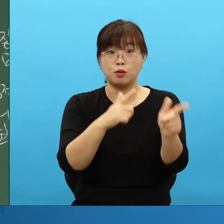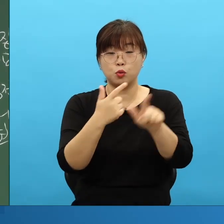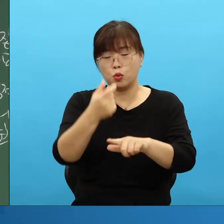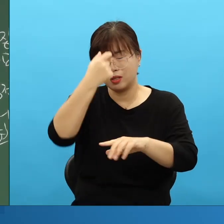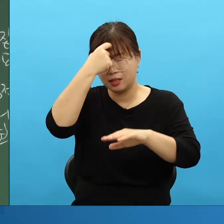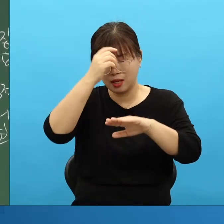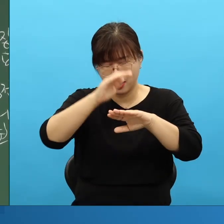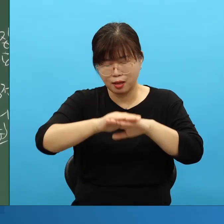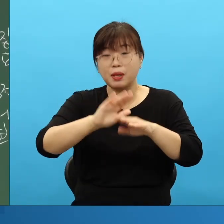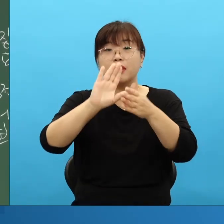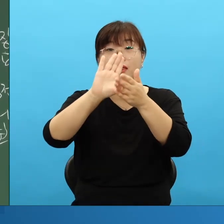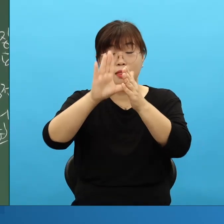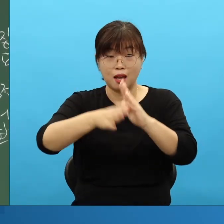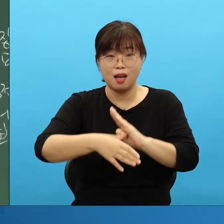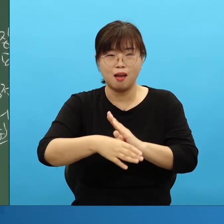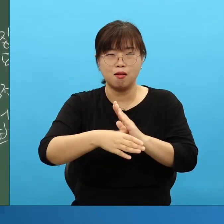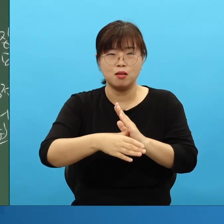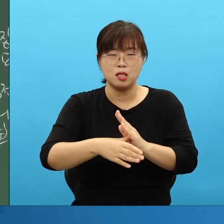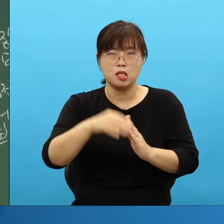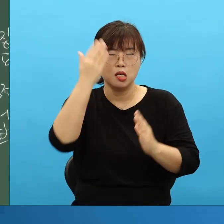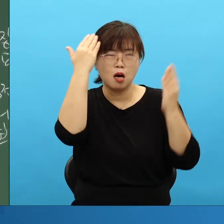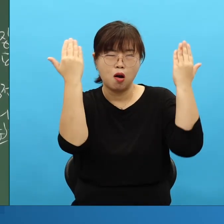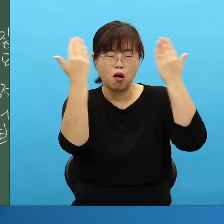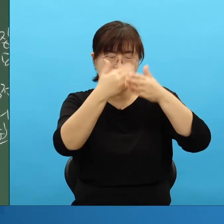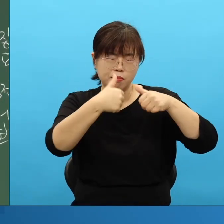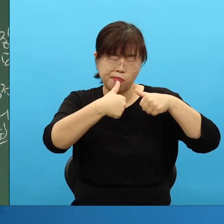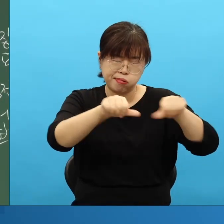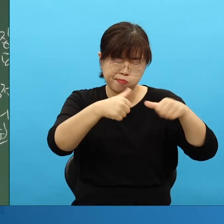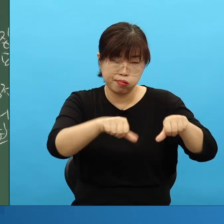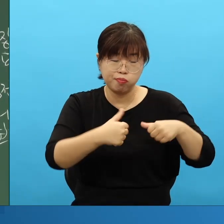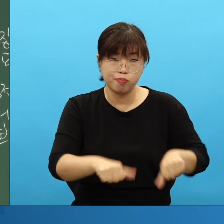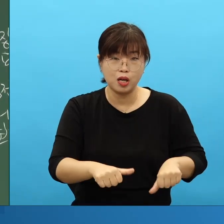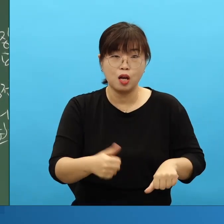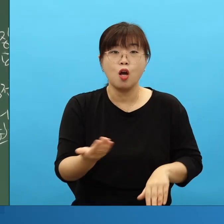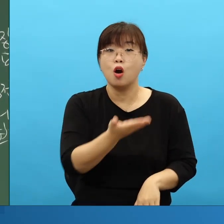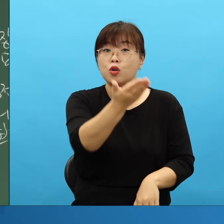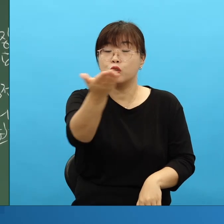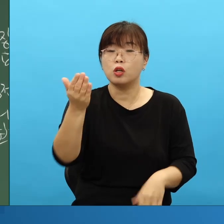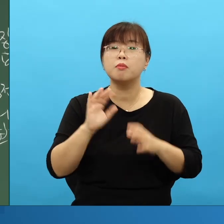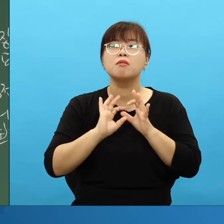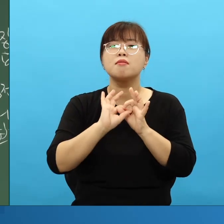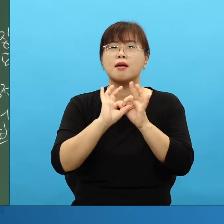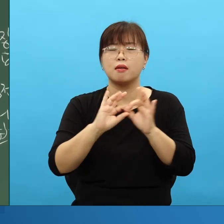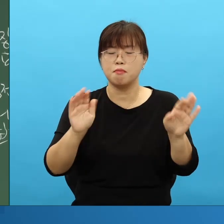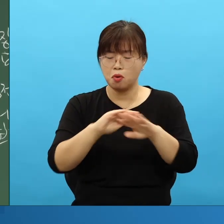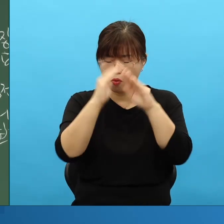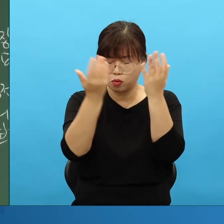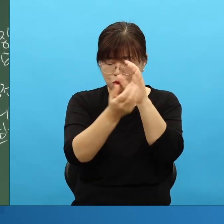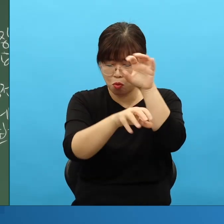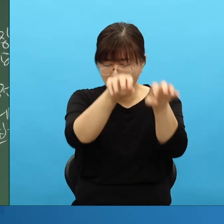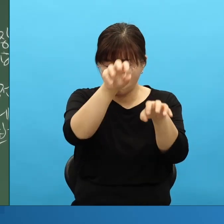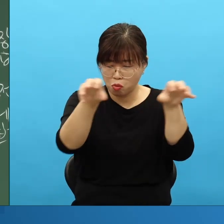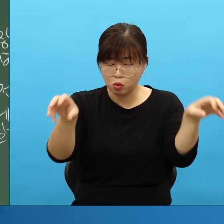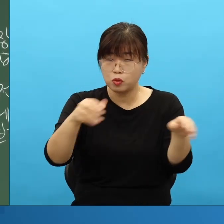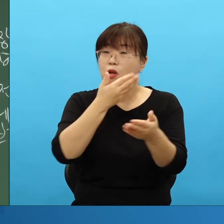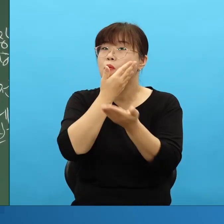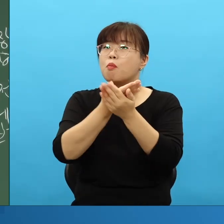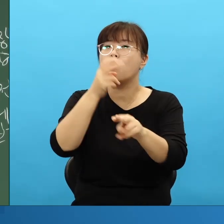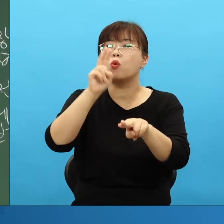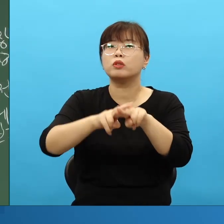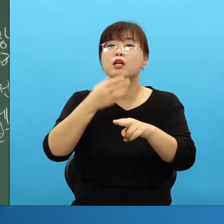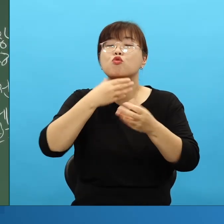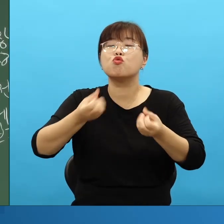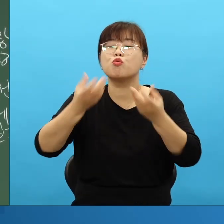중에 허감이 꺾이고요. 여러분 관계된 모든 곳에 보좌의 능력이 나타나는